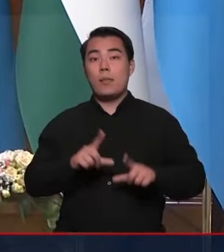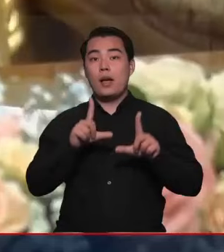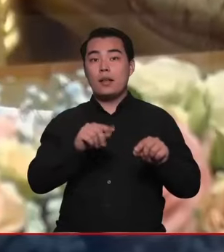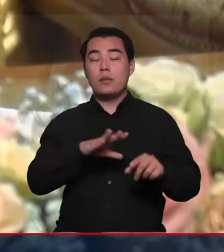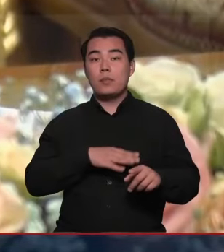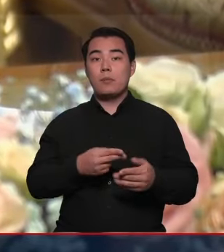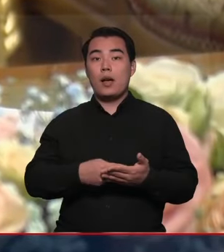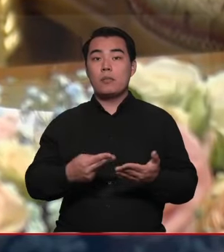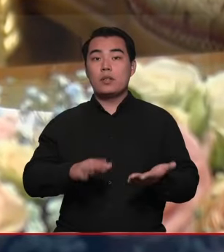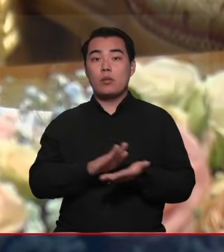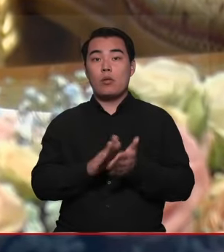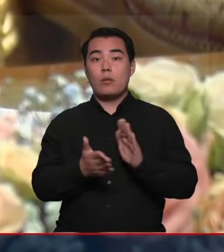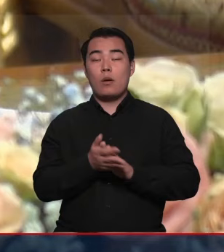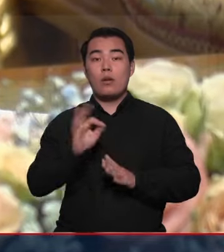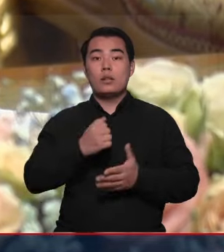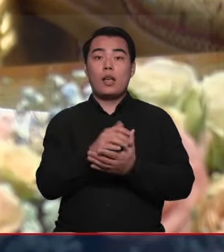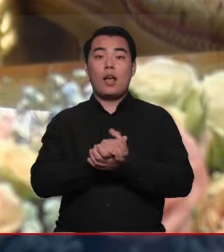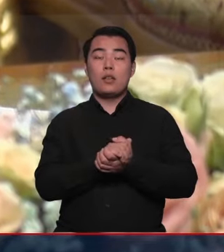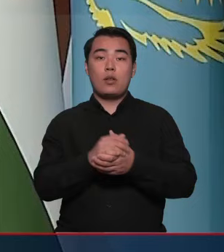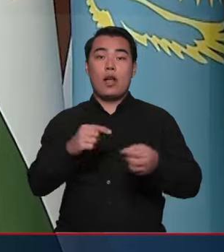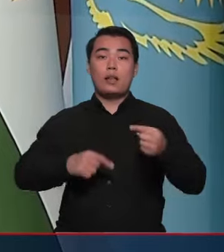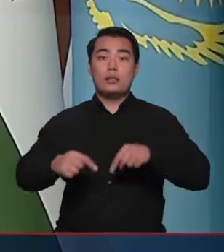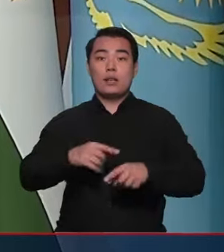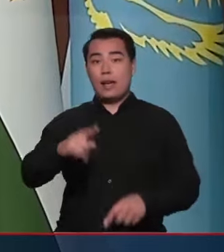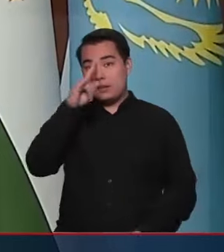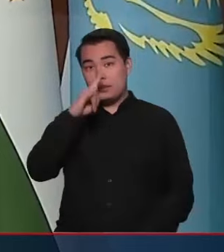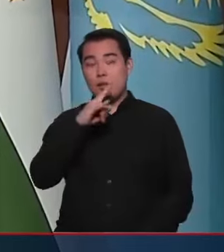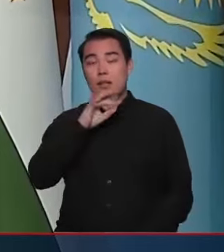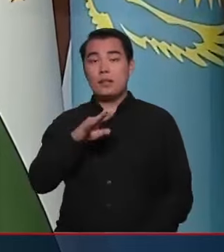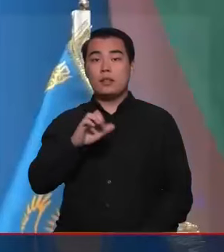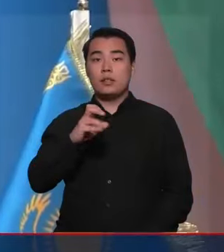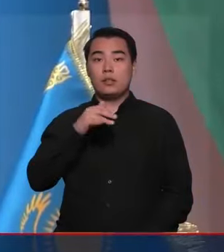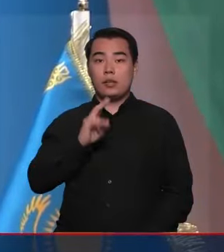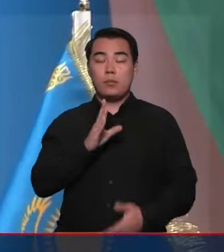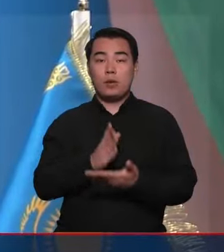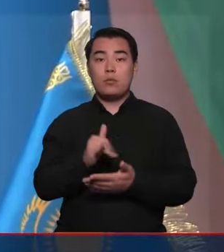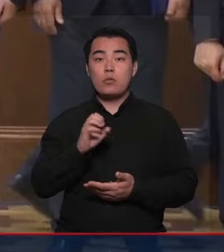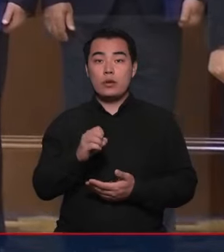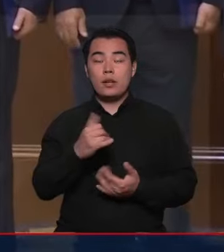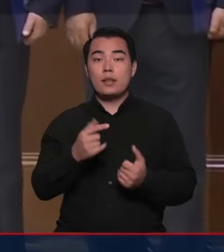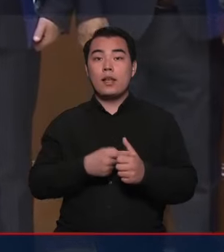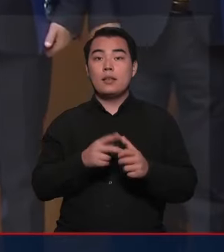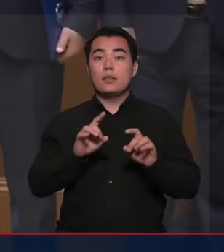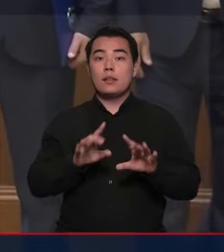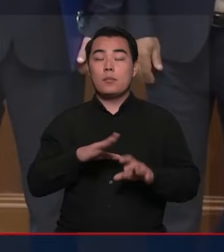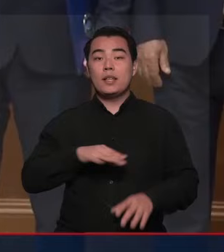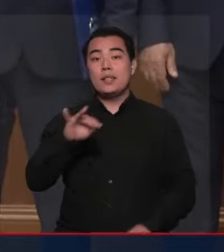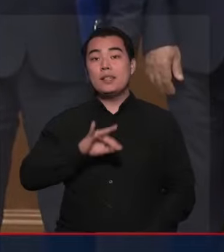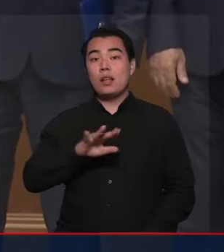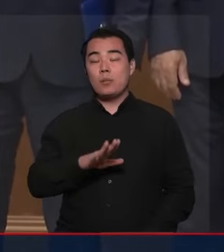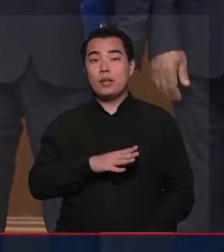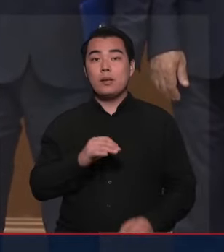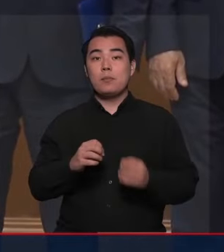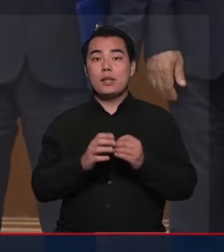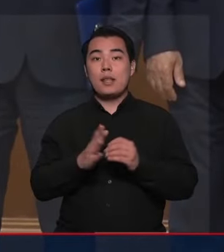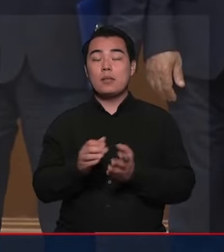безусловно, стало подписание договора о союзнических отношениях между Казахстаном и Таджикистаном, которые уже назвали историческим. И